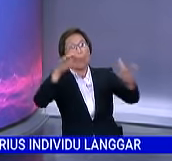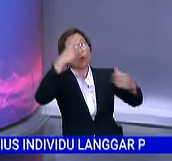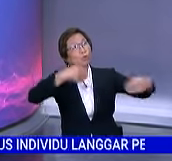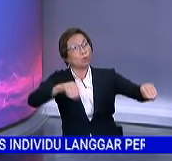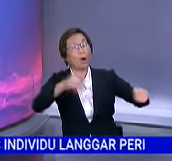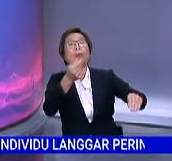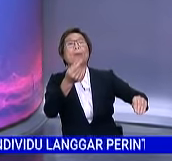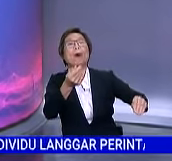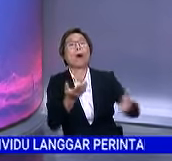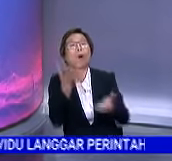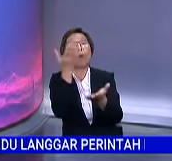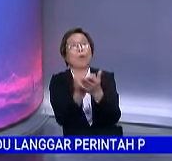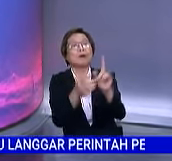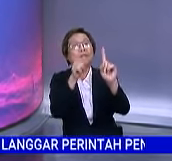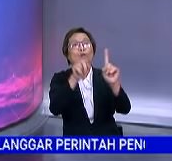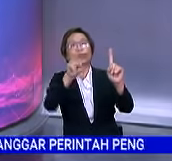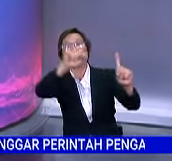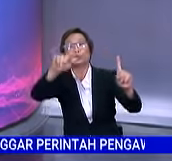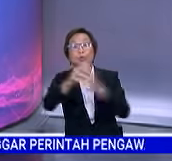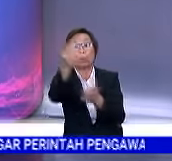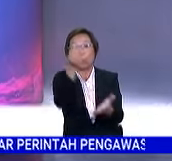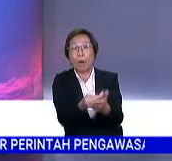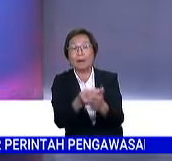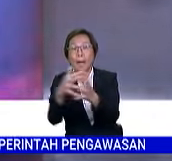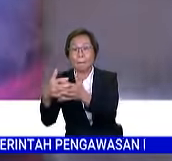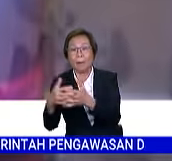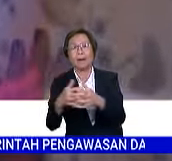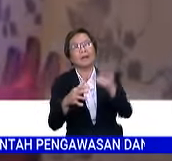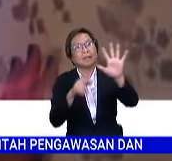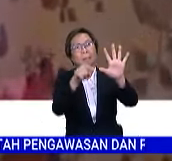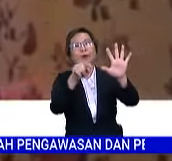Dan harga yang ditawarkan $1.2 juta bersamaan